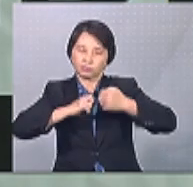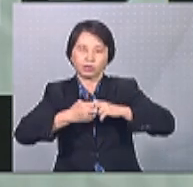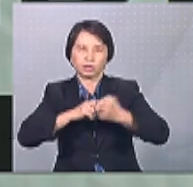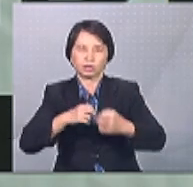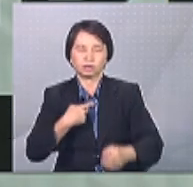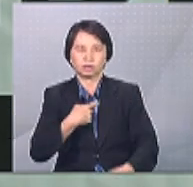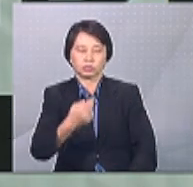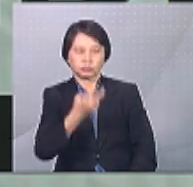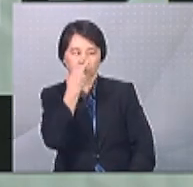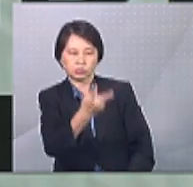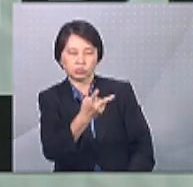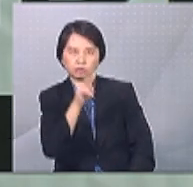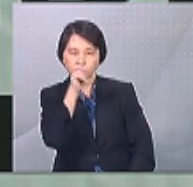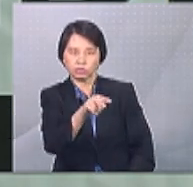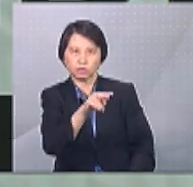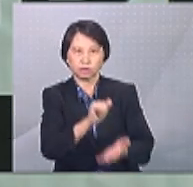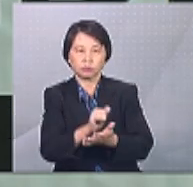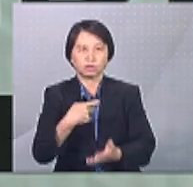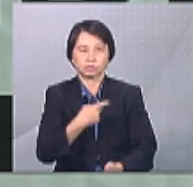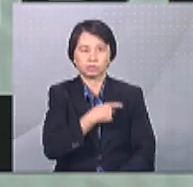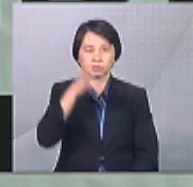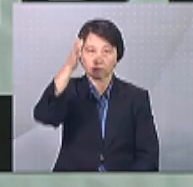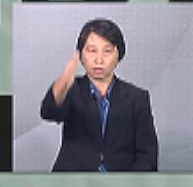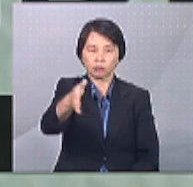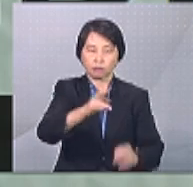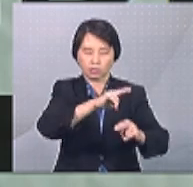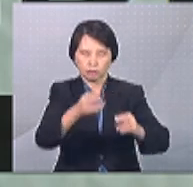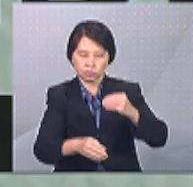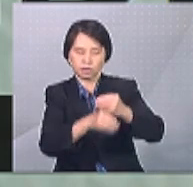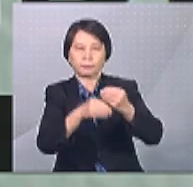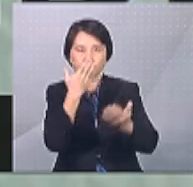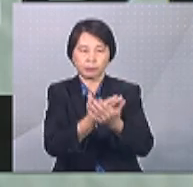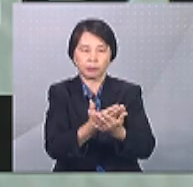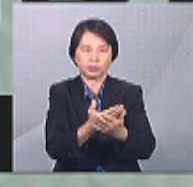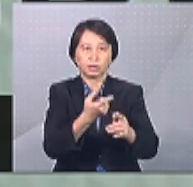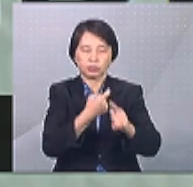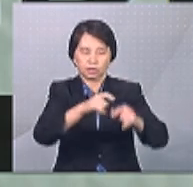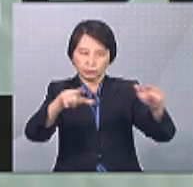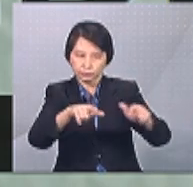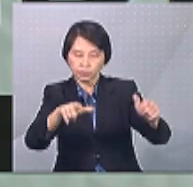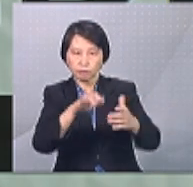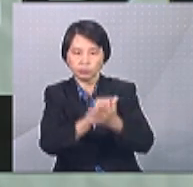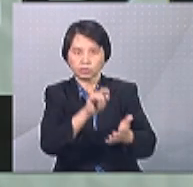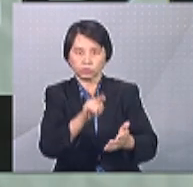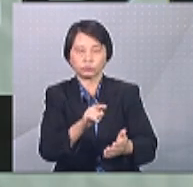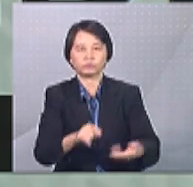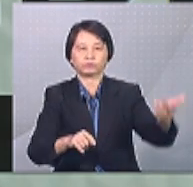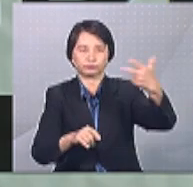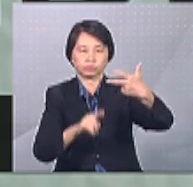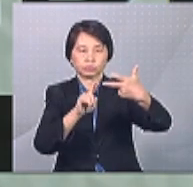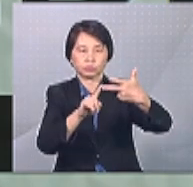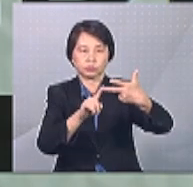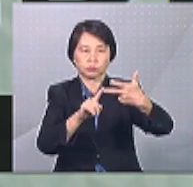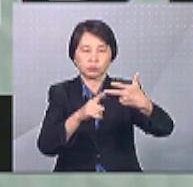lihat dan perhati perkara tu, dan kita akan tambah baiklah in terms dari segi pelaksanaan tu. Yang ketiga ialah